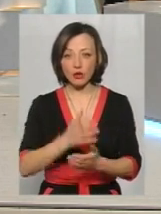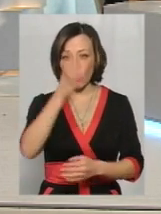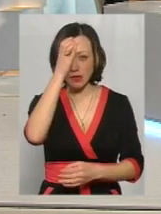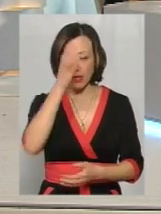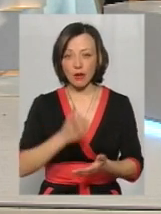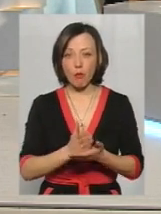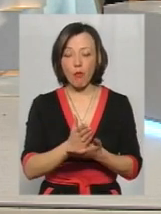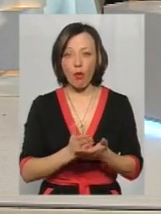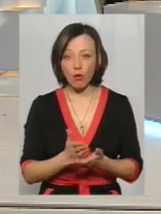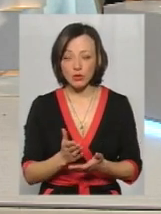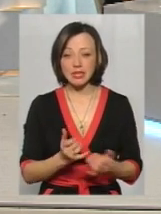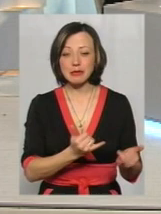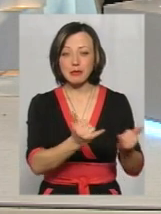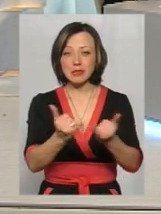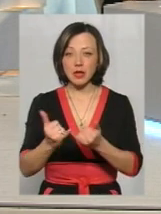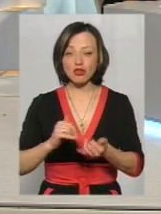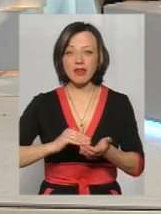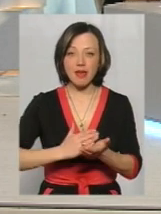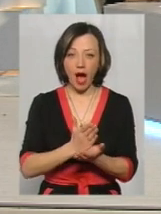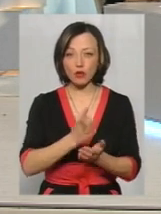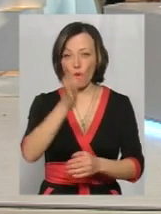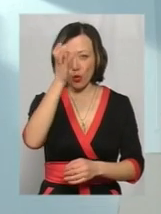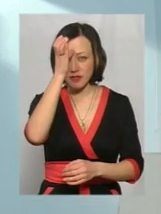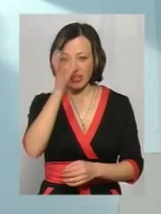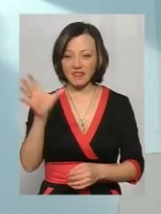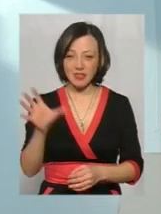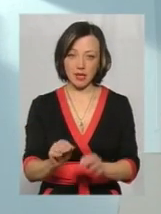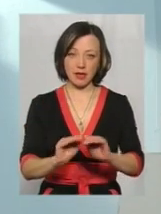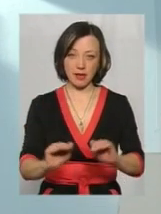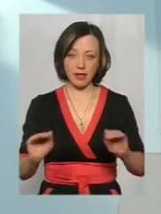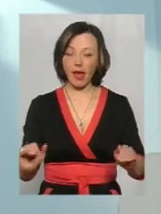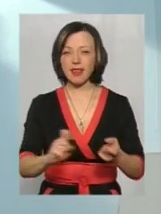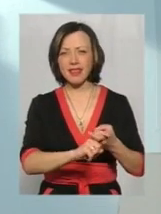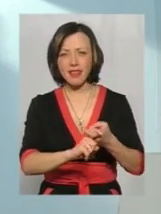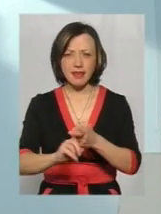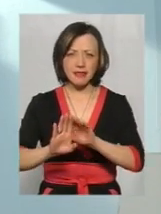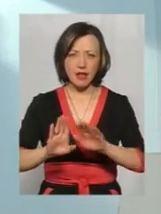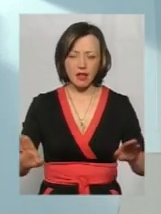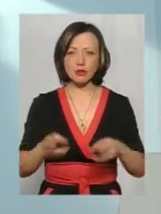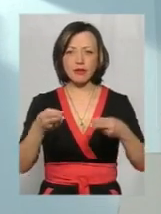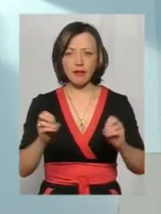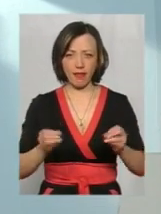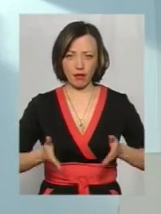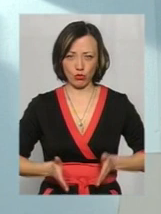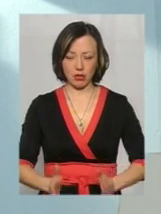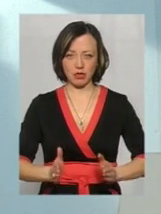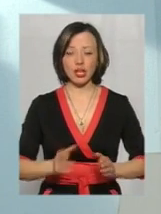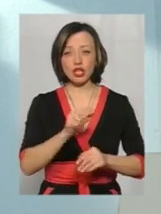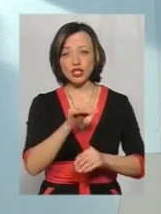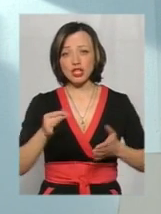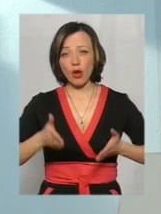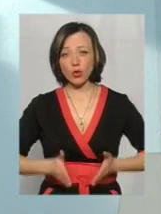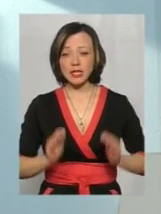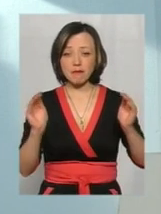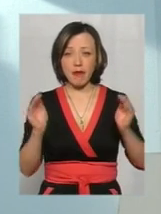освітніх послуг, забезпечення якісної освіти усіх дітей, незалежно від того, де вони народилися. Чи народилися